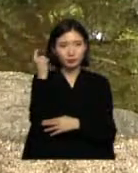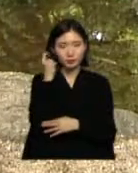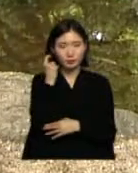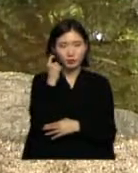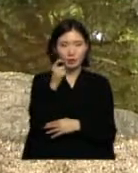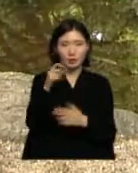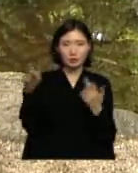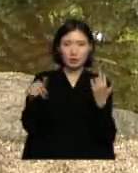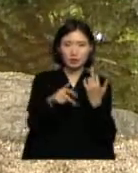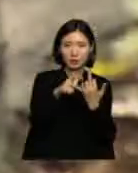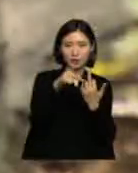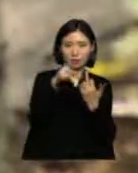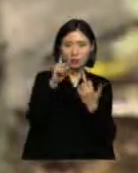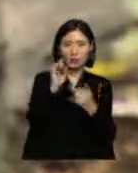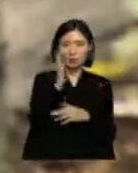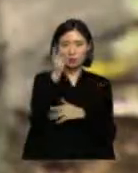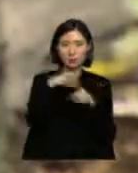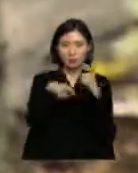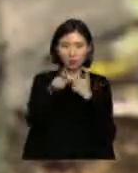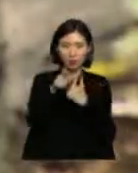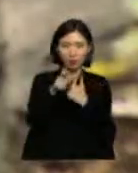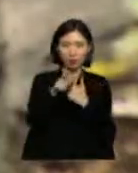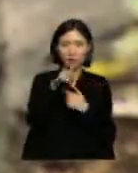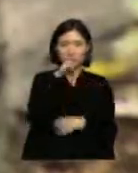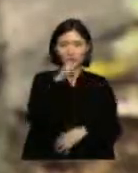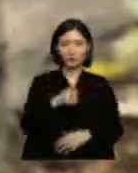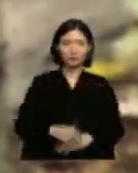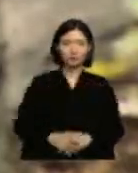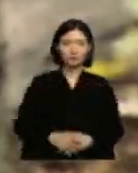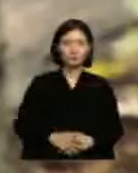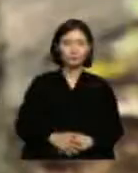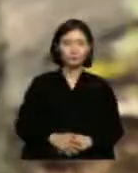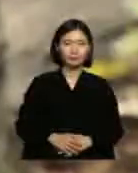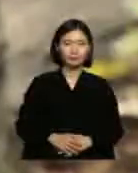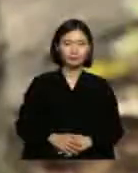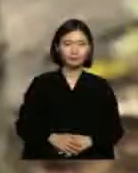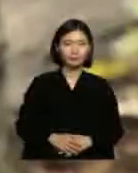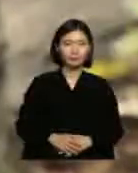산책에 풍광을 더해줍니다. 딜라이브 서울경기 케이블TV 송지연입니다.